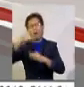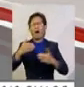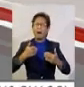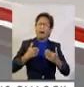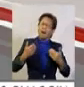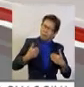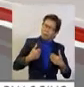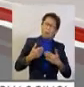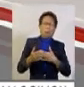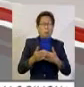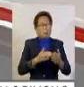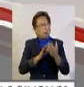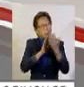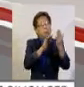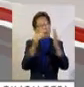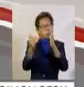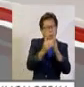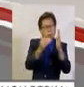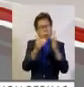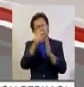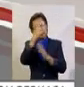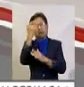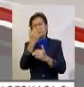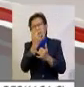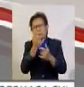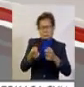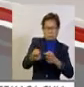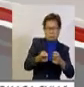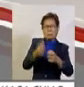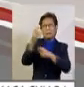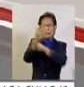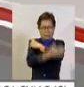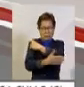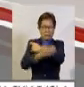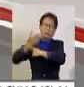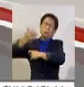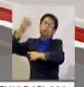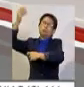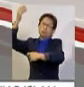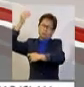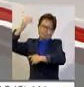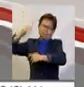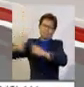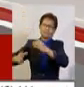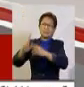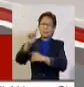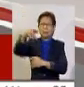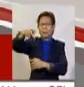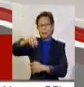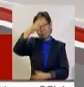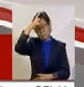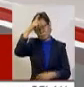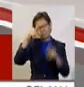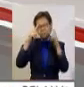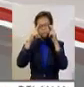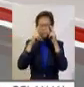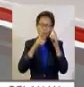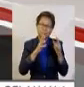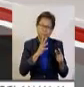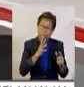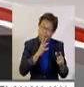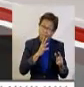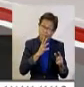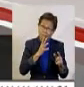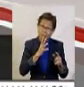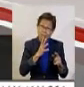pelbagai halangan dan kekangan akibat salah tadbir urus negara sebelum ini. Ya, menurut Timbalan Perdana Menteri Datuk Seri Dr. Wan Azizah